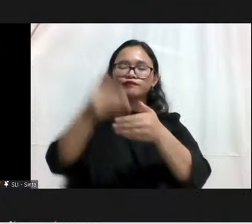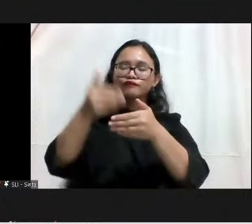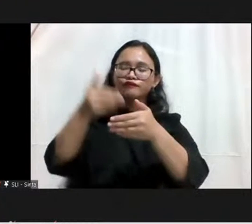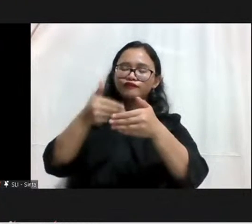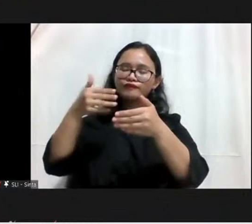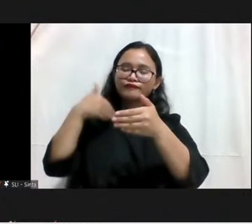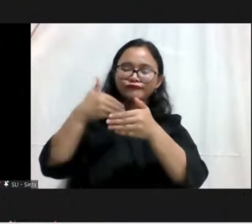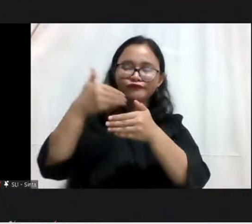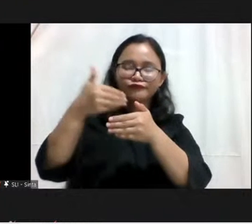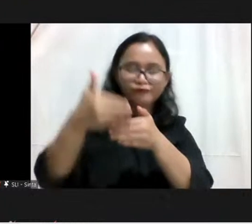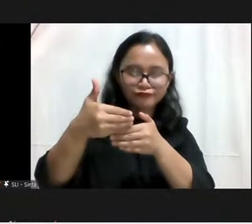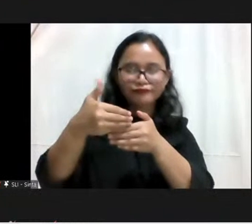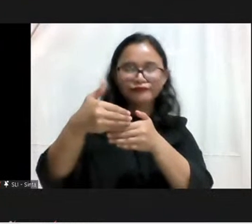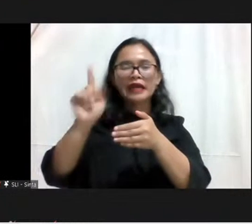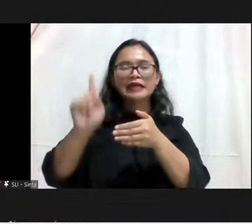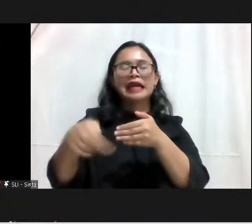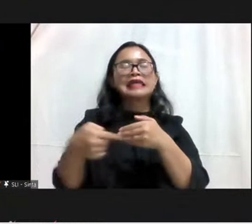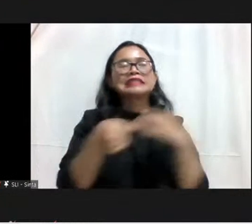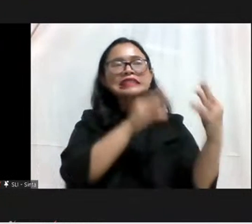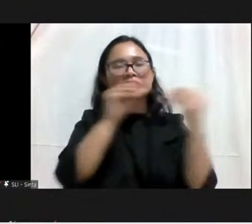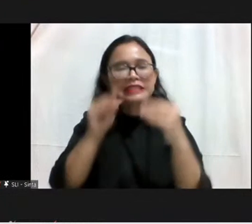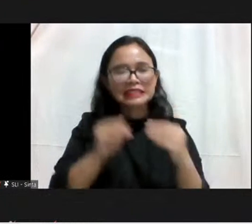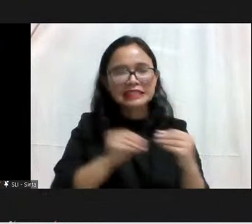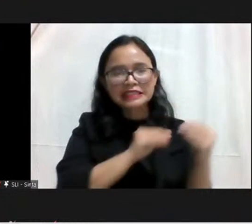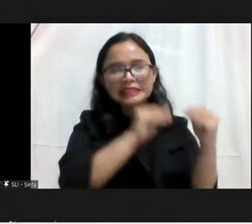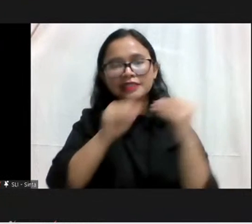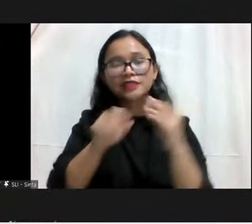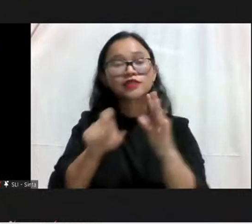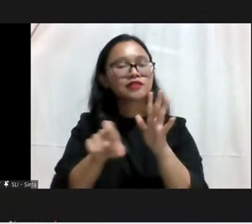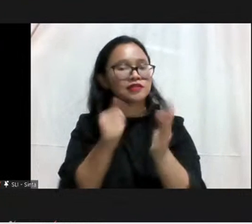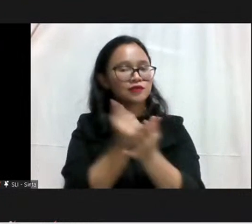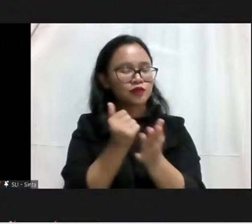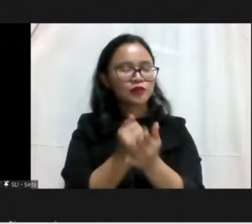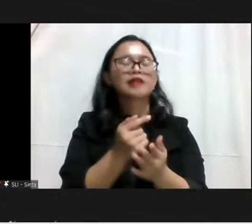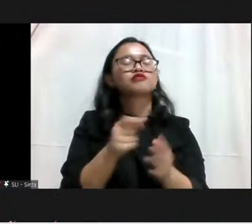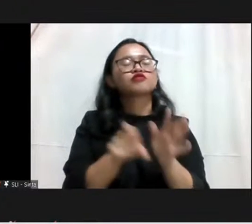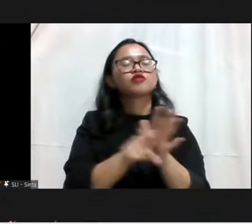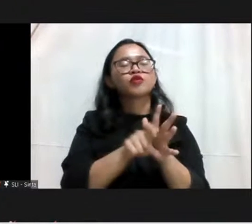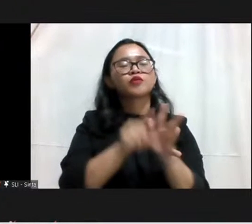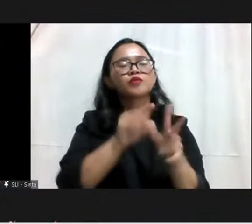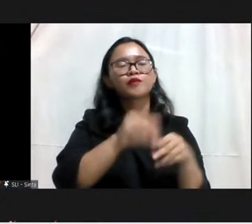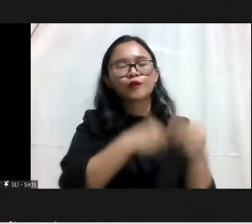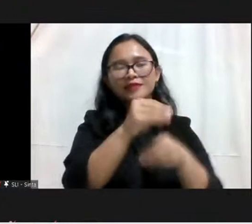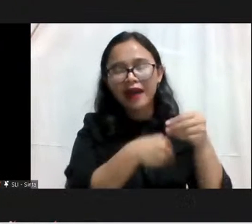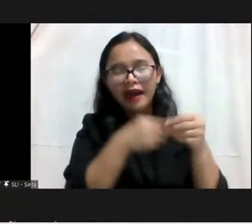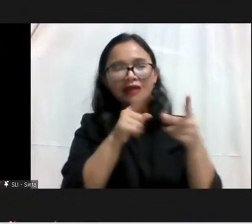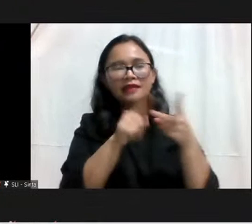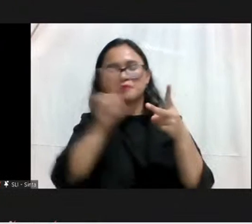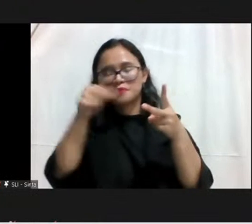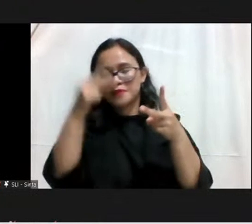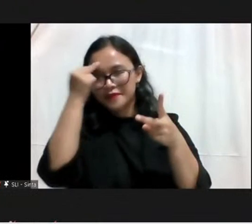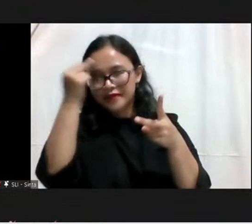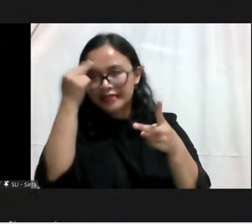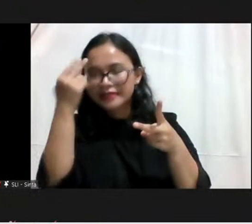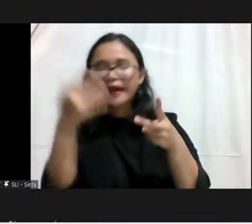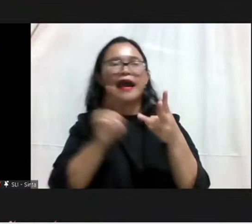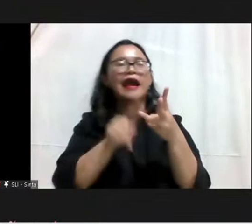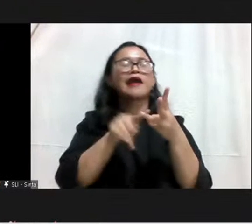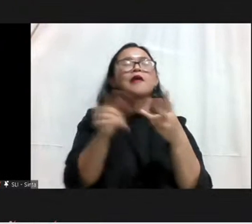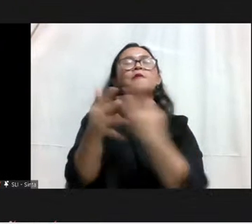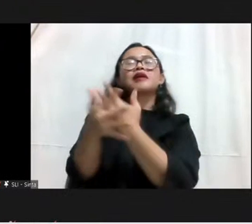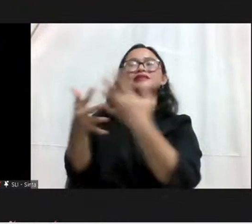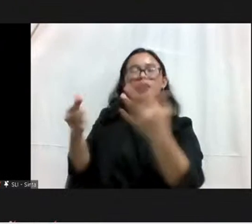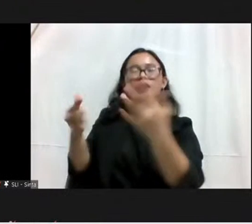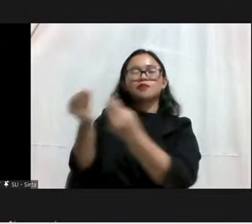proses diskusi dengan para pihak dengan stakeholder dengan swasta dengan pemerintah dan juga perwakilan dari masyarakat